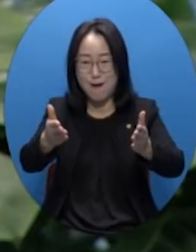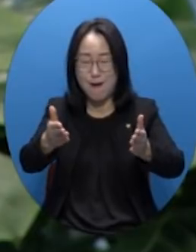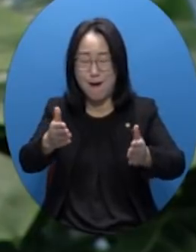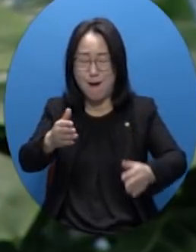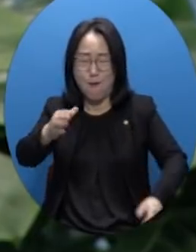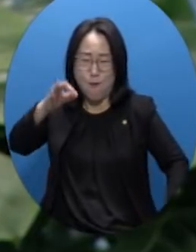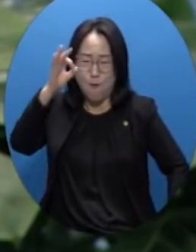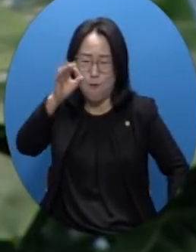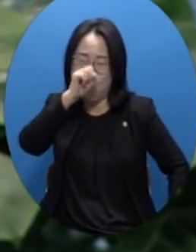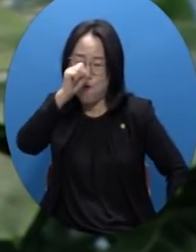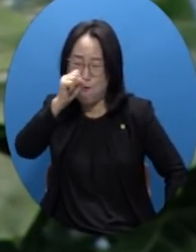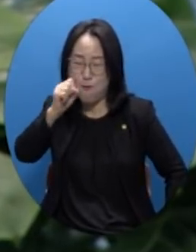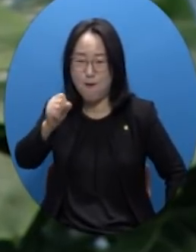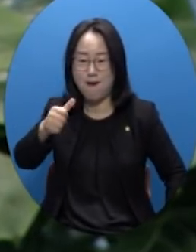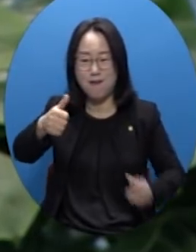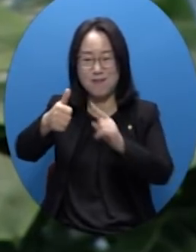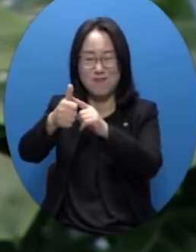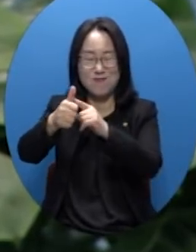모릅니다